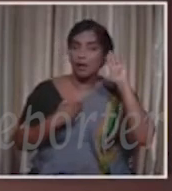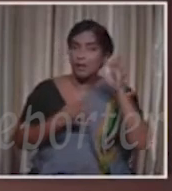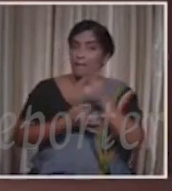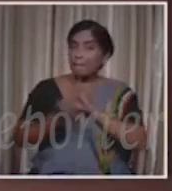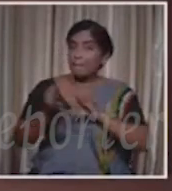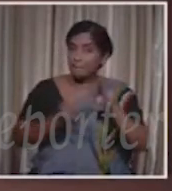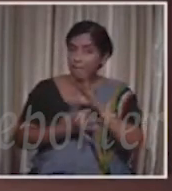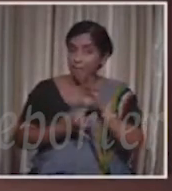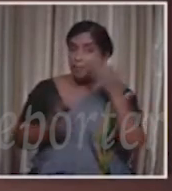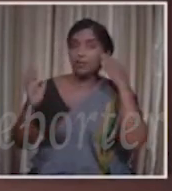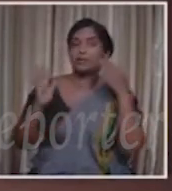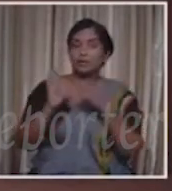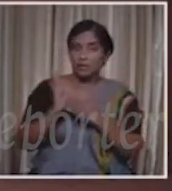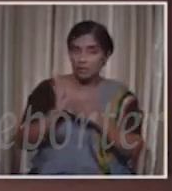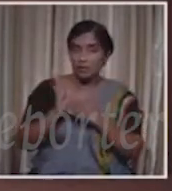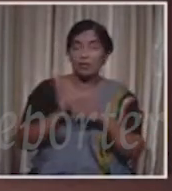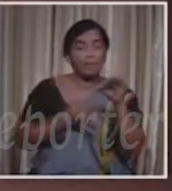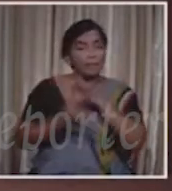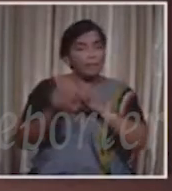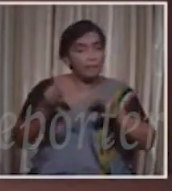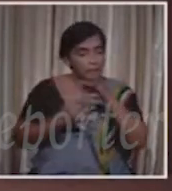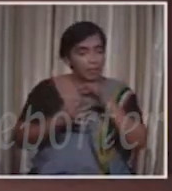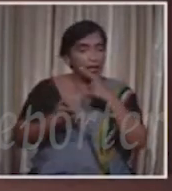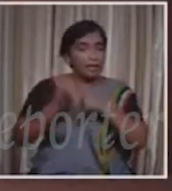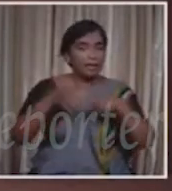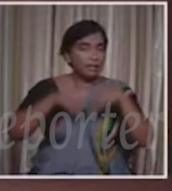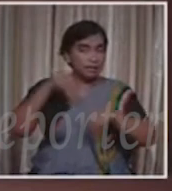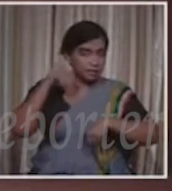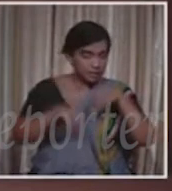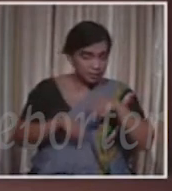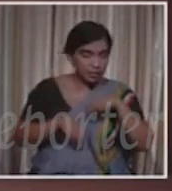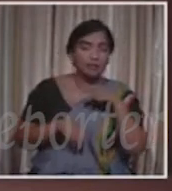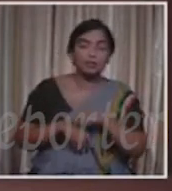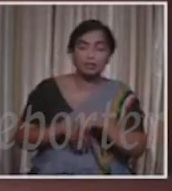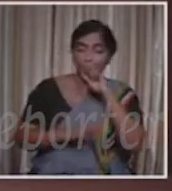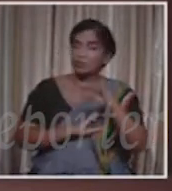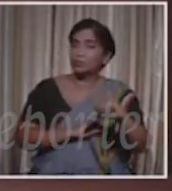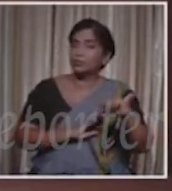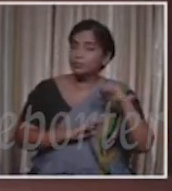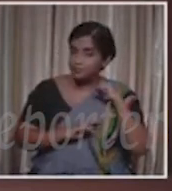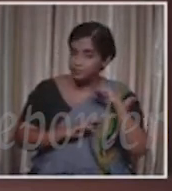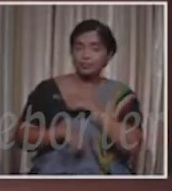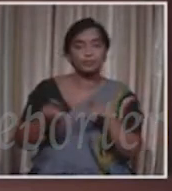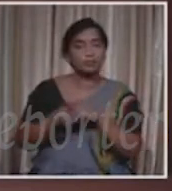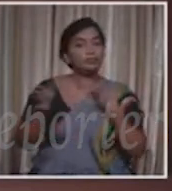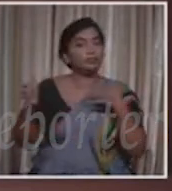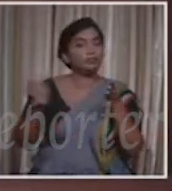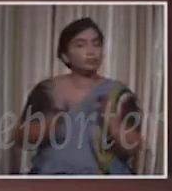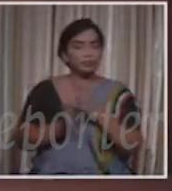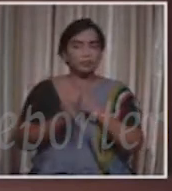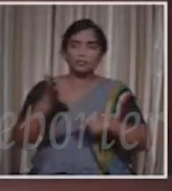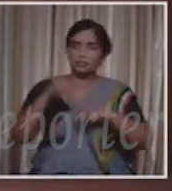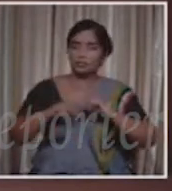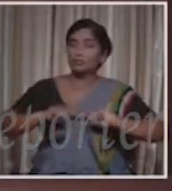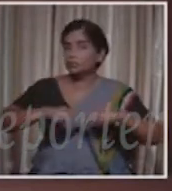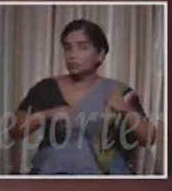පසුව අපි විශේෂයෙන්ම මේ ප්‍රජාතන්ත්‍රවාදී පිළිබඳව මේ ප්‍රජාතන්ත්‍රවාදී දේශපාලන ව්‍යුහයේ ශක්තිමත් කරමින්